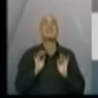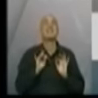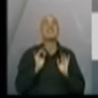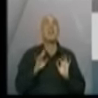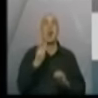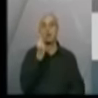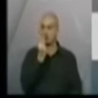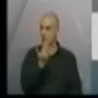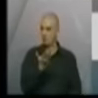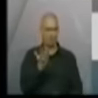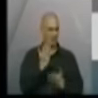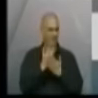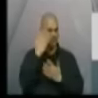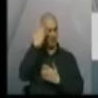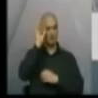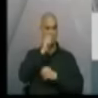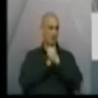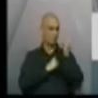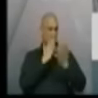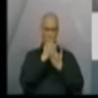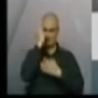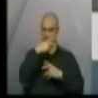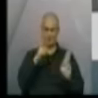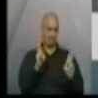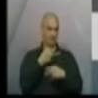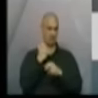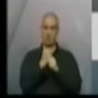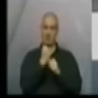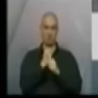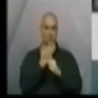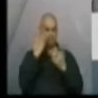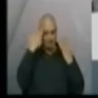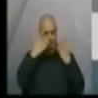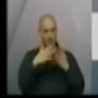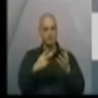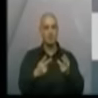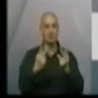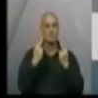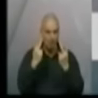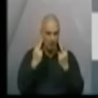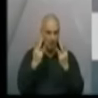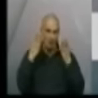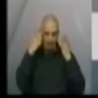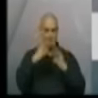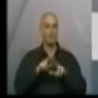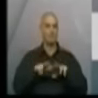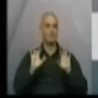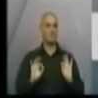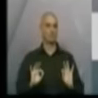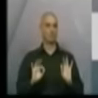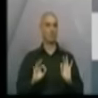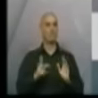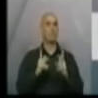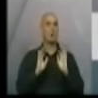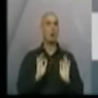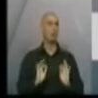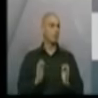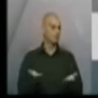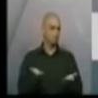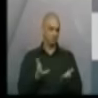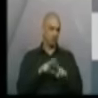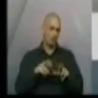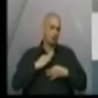רעיון שכבר האינטלקטואלים של השמאל מבינים שהוא לא ישים ולהתמקד בעיקר ו להתמקד במציאות ולהתמקד באמת זאת